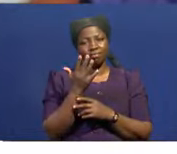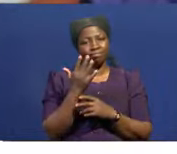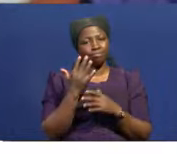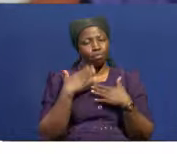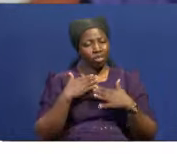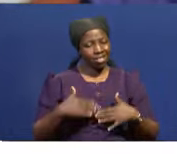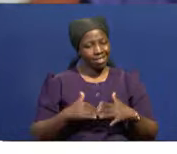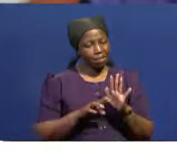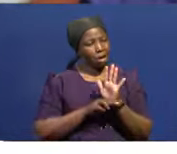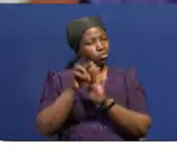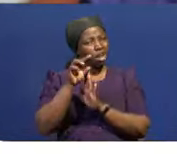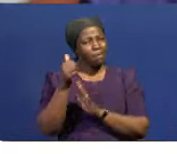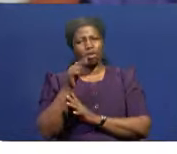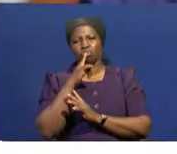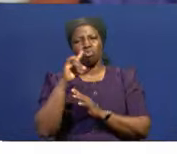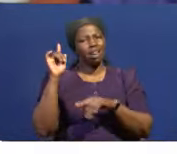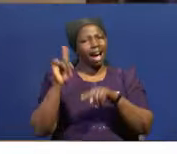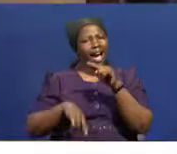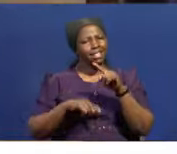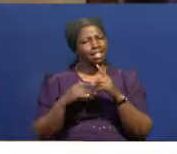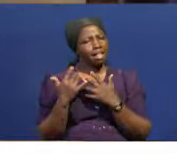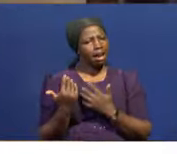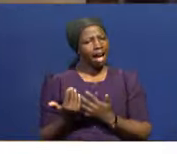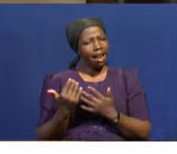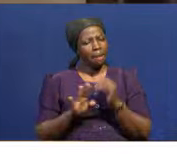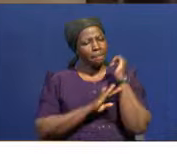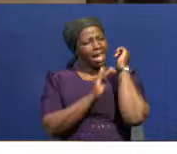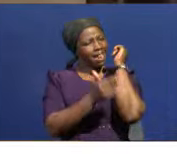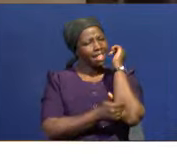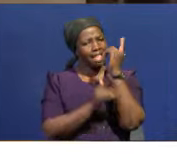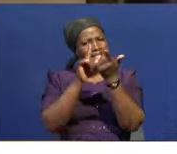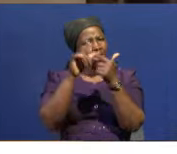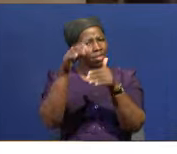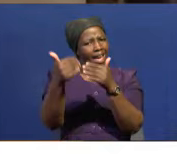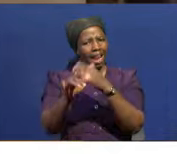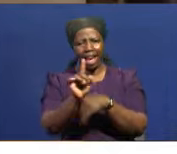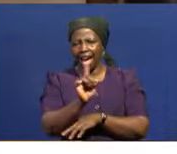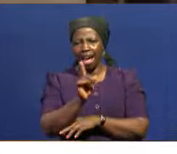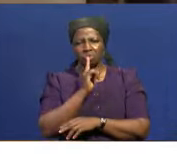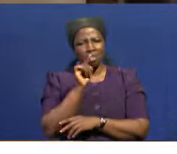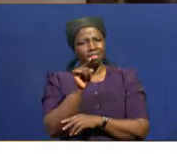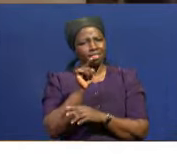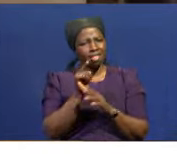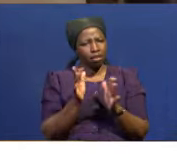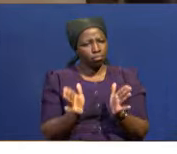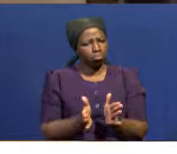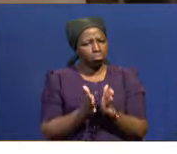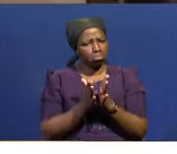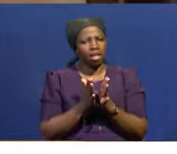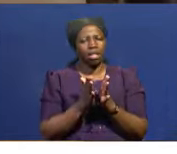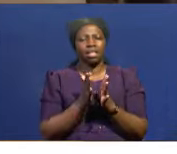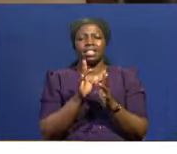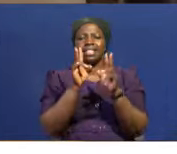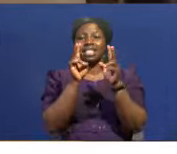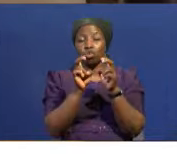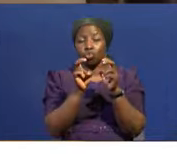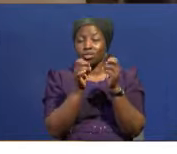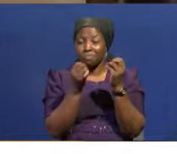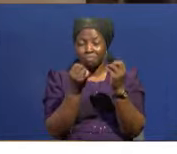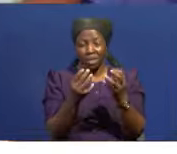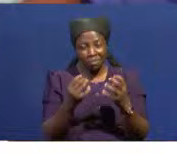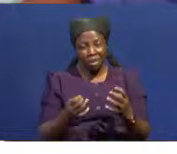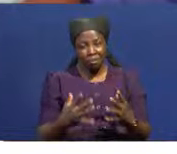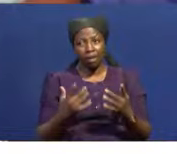kubeba mtoto mpaka azae kawaida. Hiyo jia ni dogo, so madhara ni mawili ama ni mengi zaidi, lakini yale